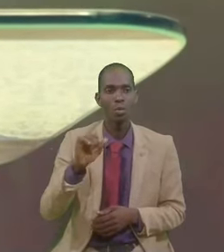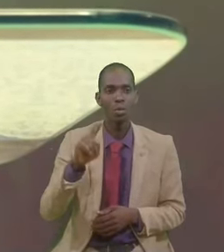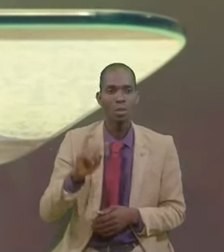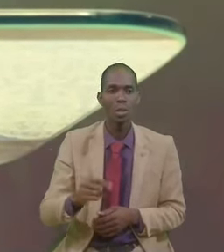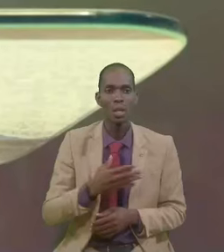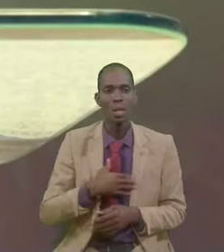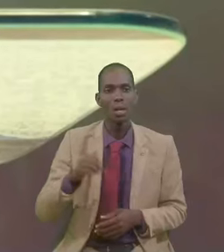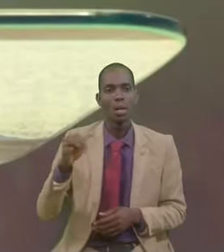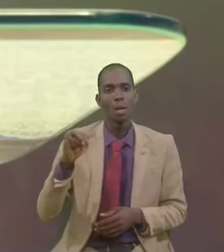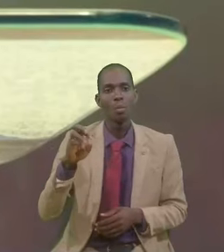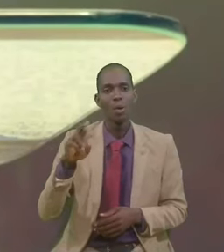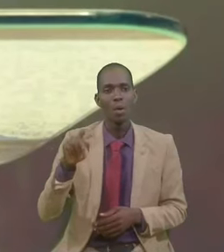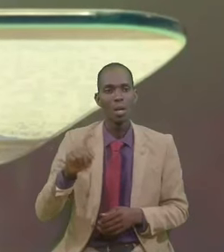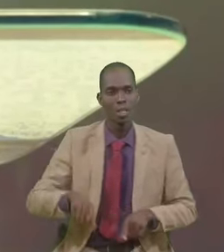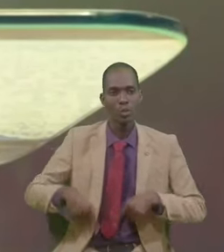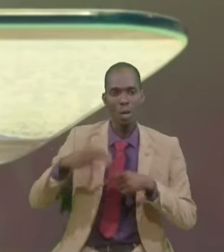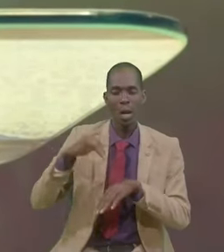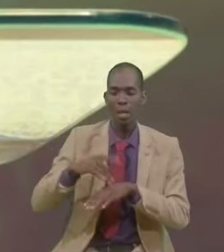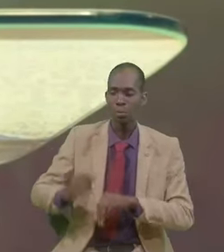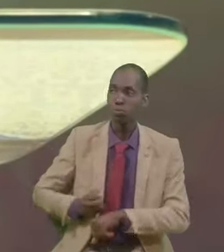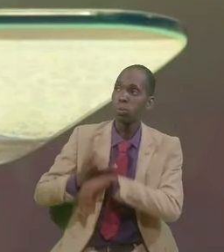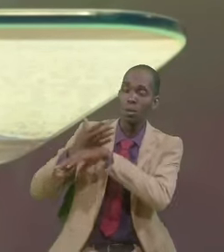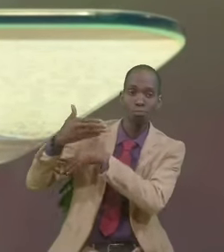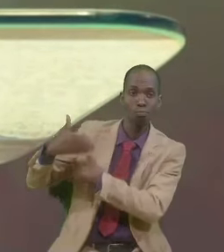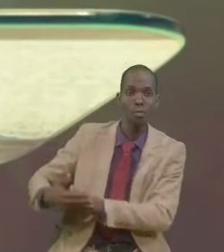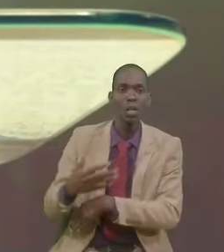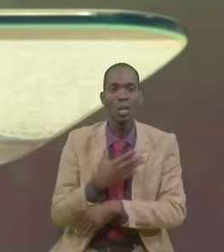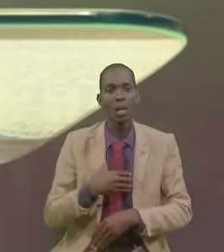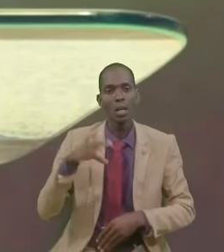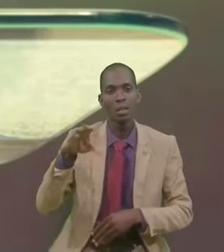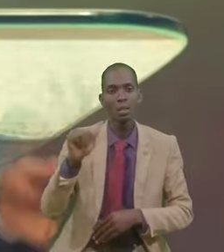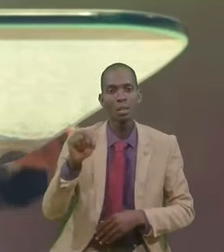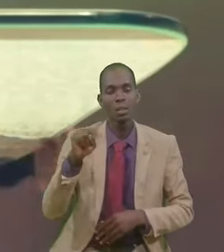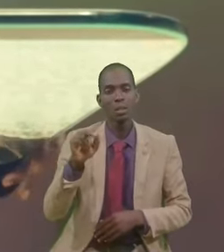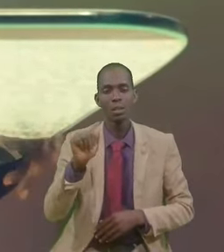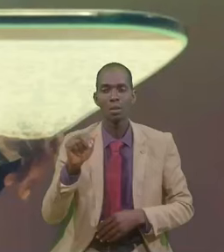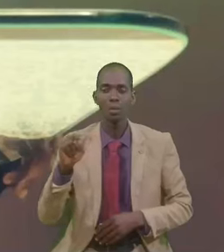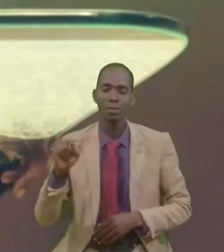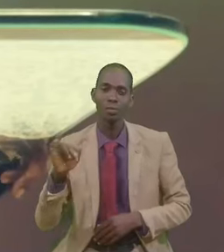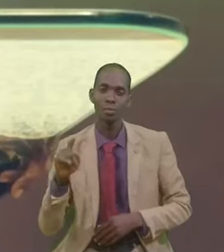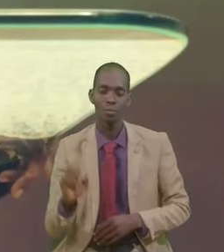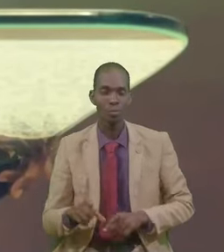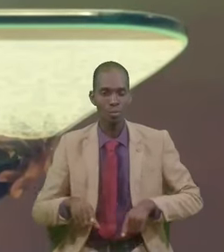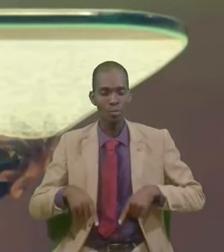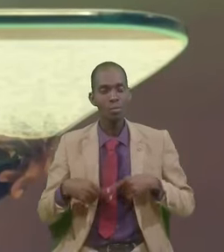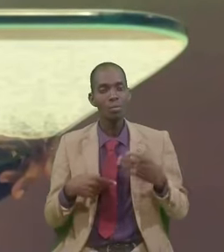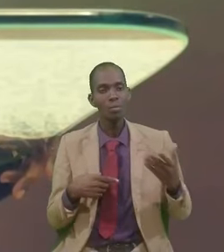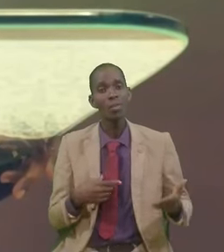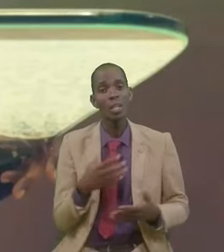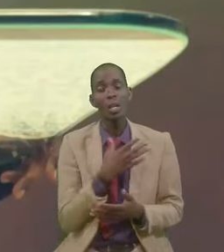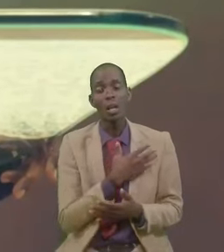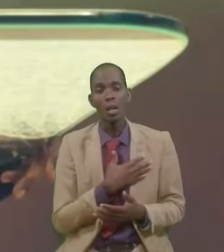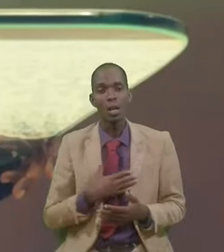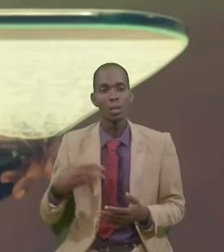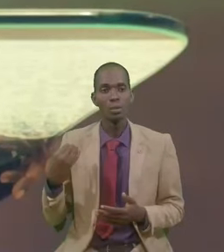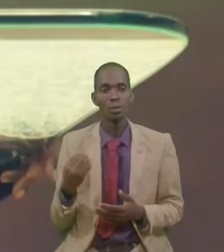les Cananéens habitent près de la mer et le long du Jourdain. Caleb fit taire le peuple qui murmurait